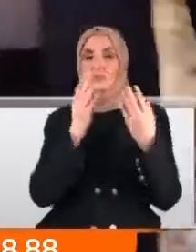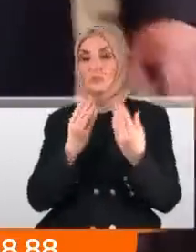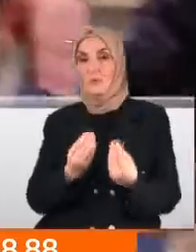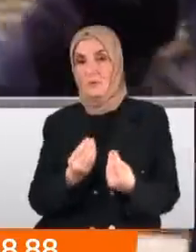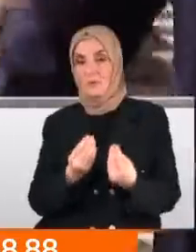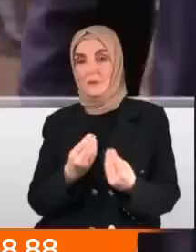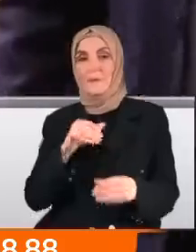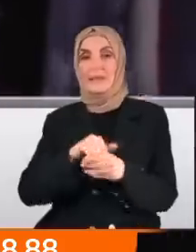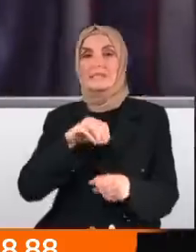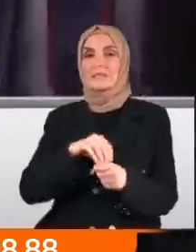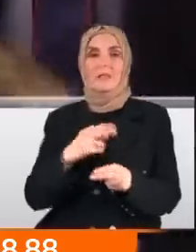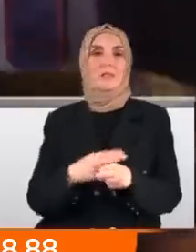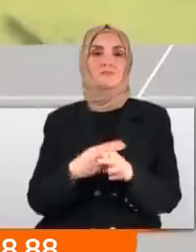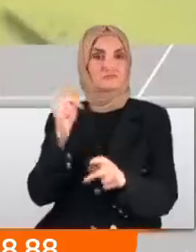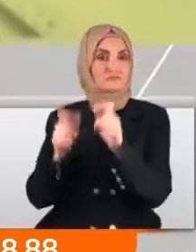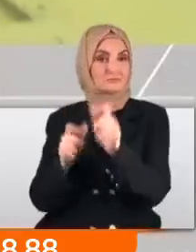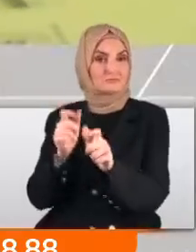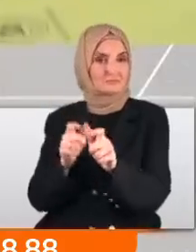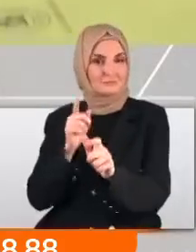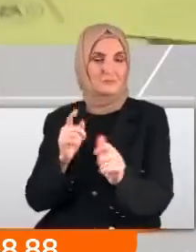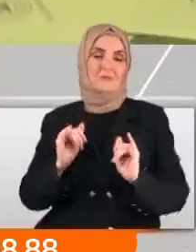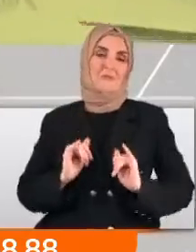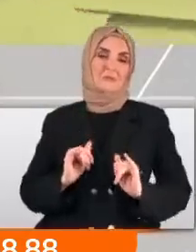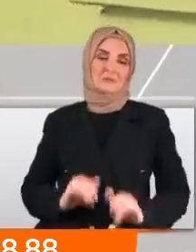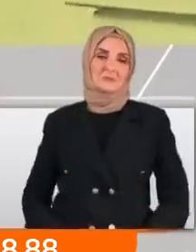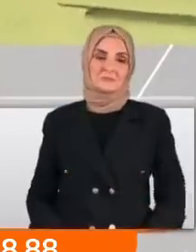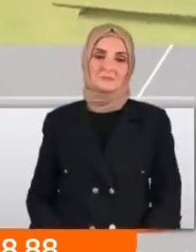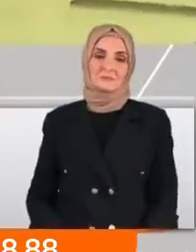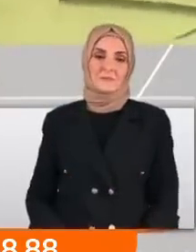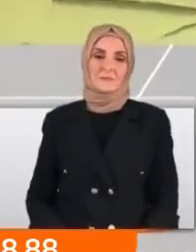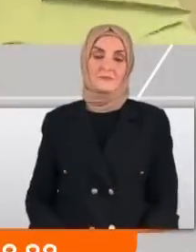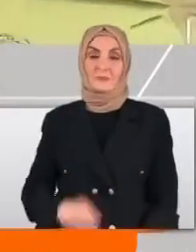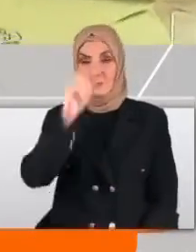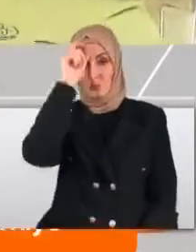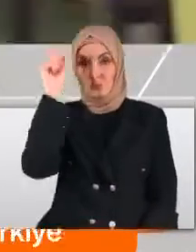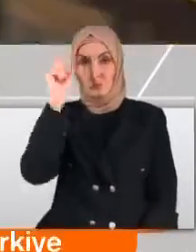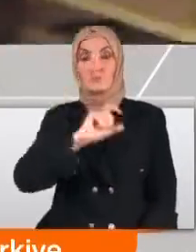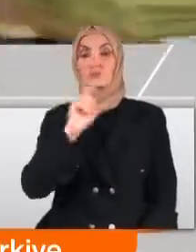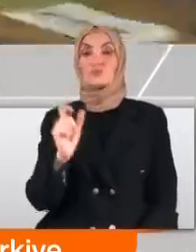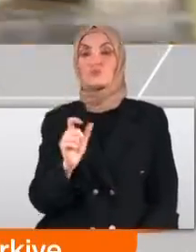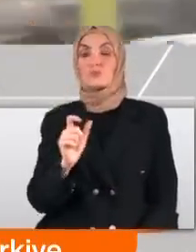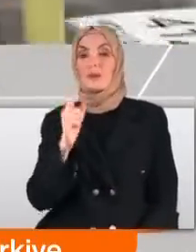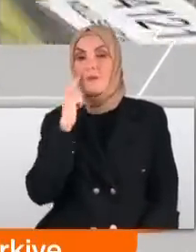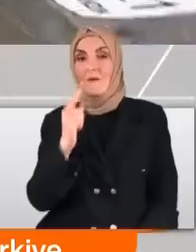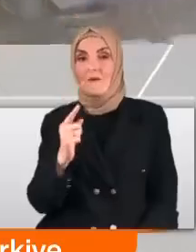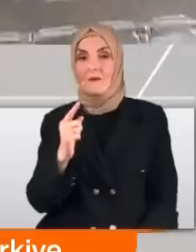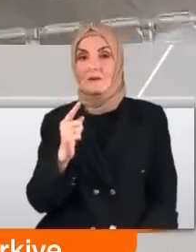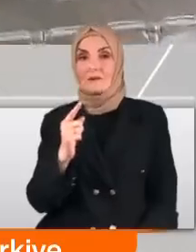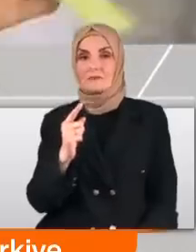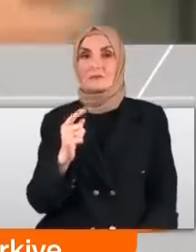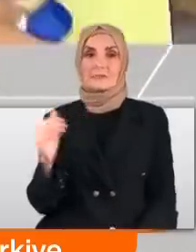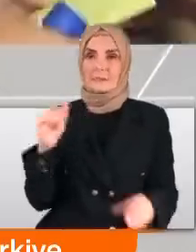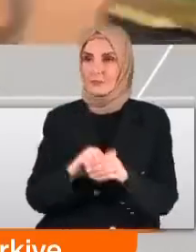Meclisin deneyimli isimleri çok rahat. Türkiye Cumhuriyeti bir seçimi daha olgunlukla ve büyük bir